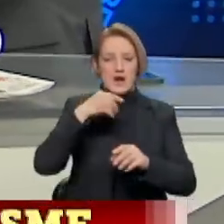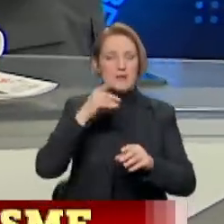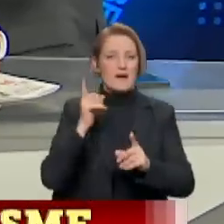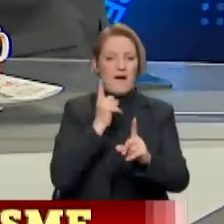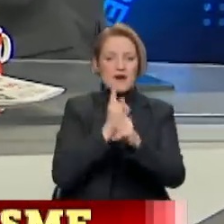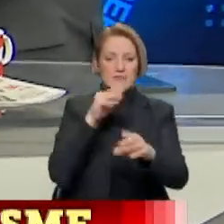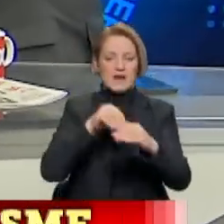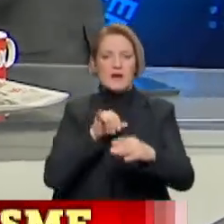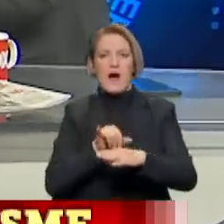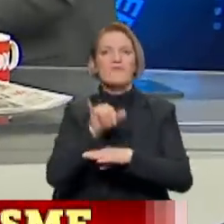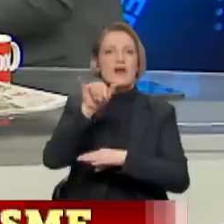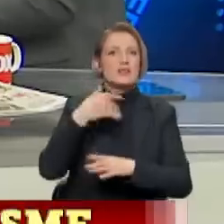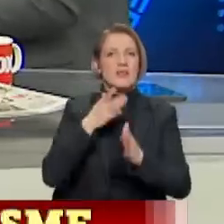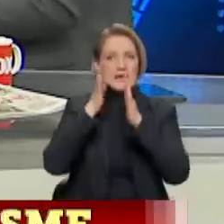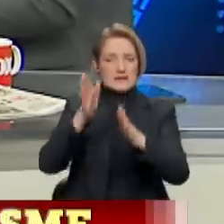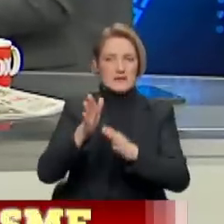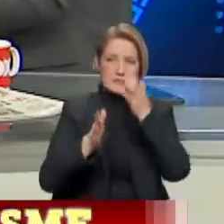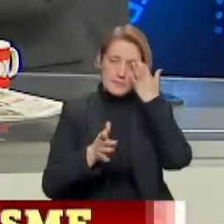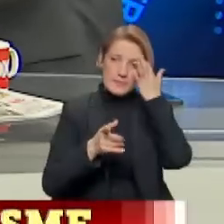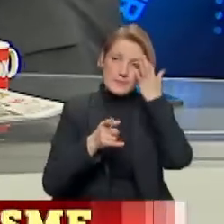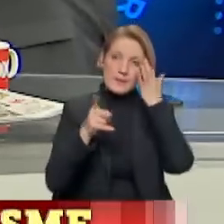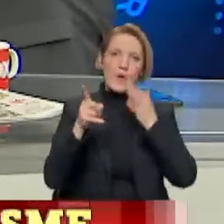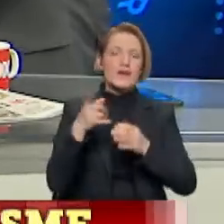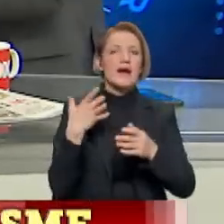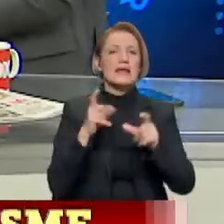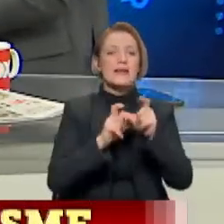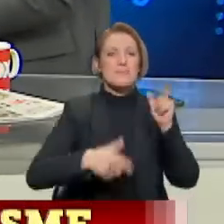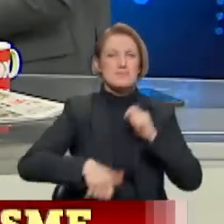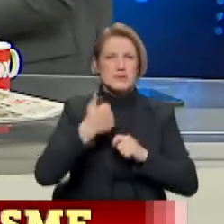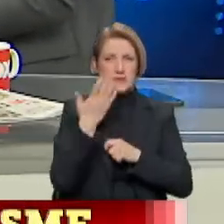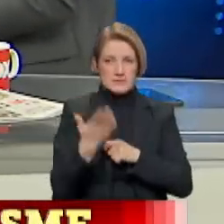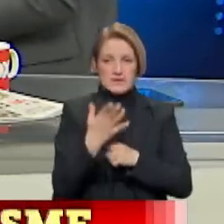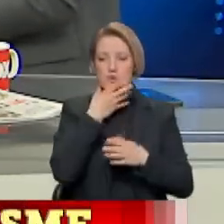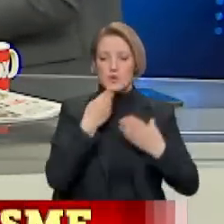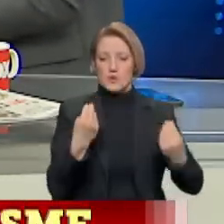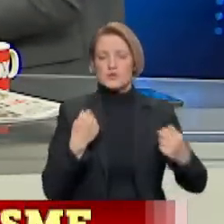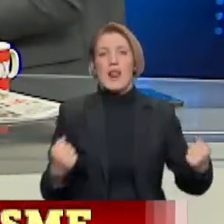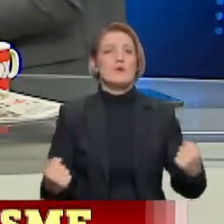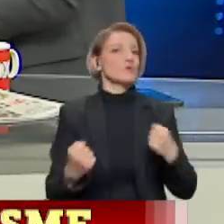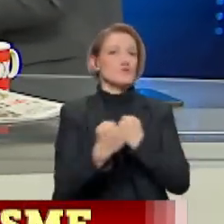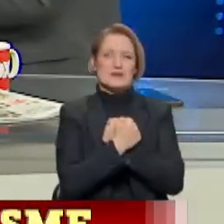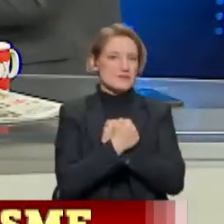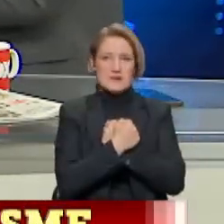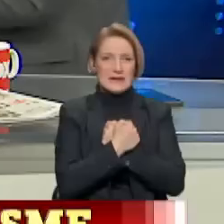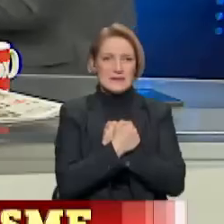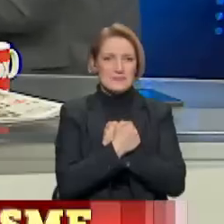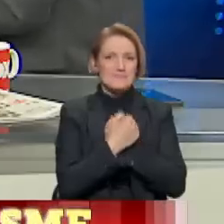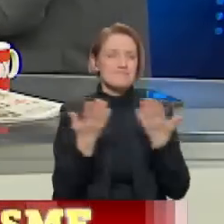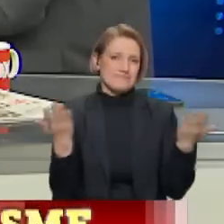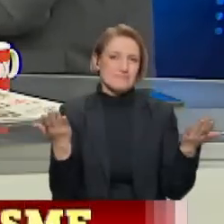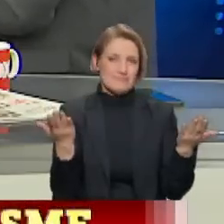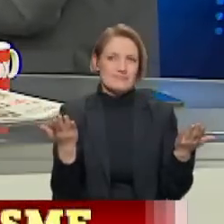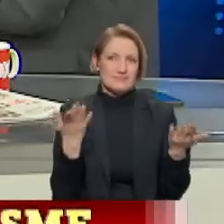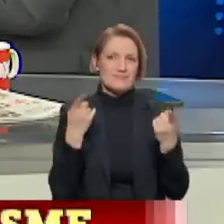karşılamaya, Ekrem Bey, hepimiz. Orada da genel başkanımızla o kadar güzel kucaklaştılar ki. Yani